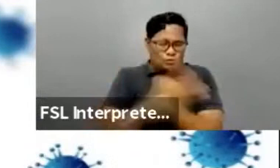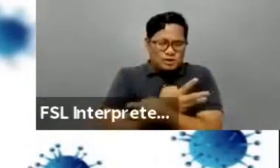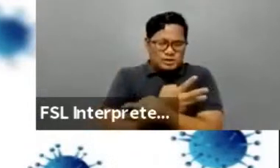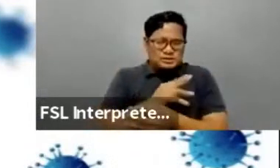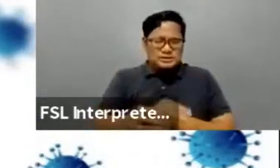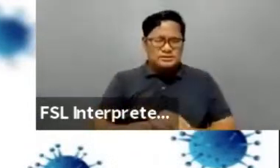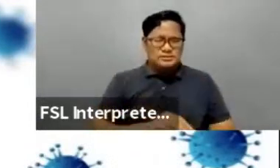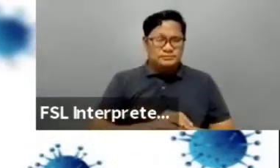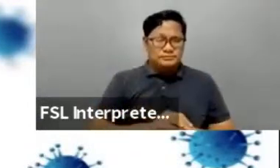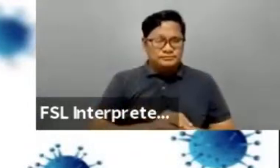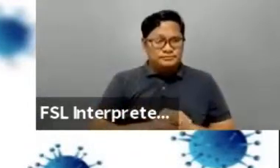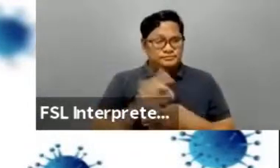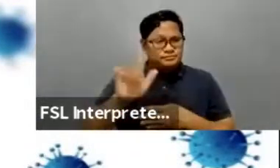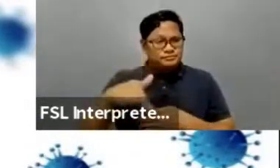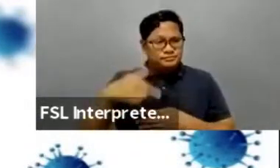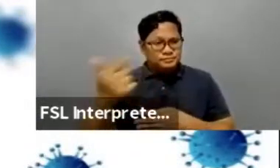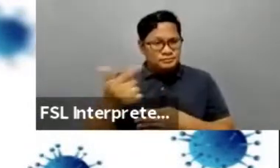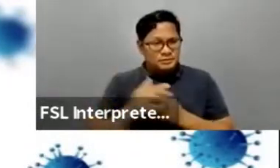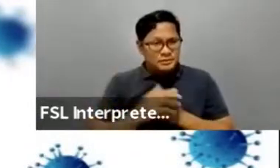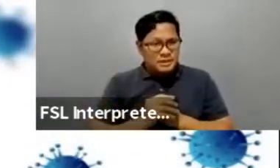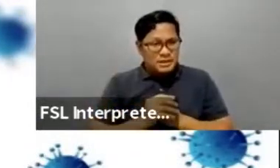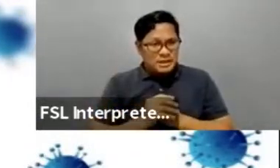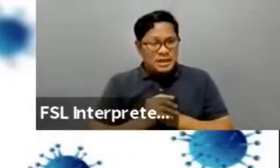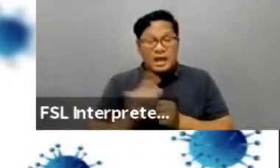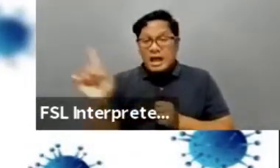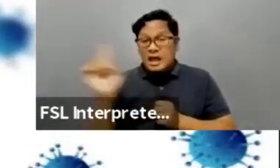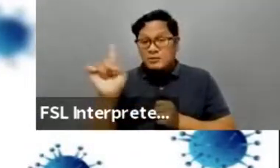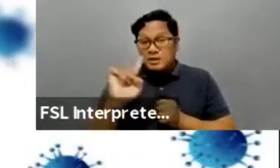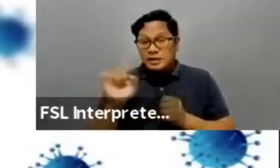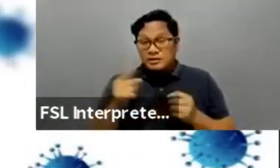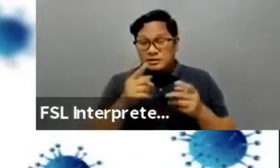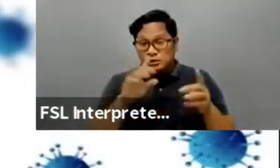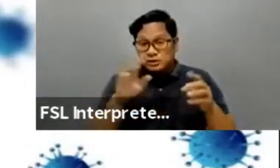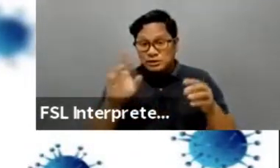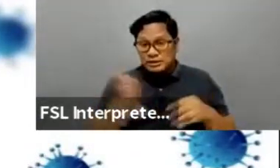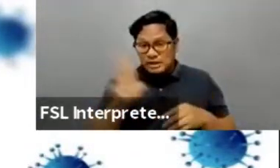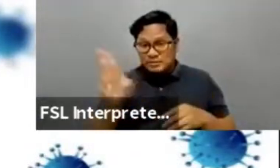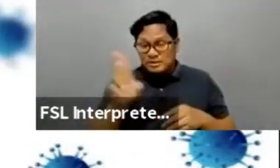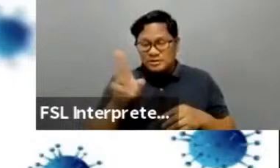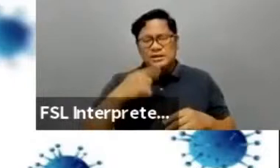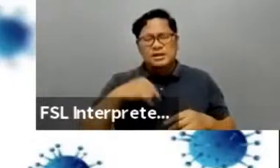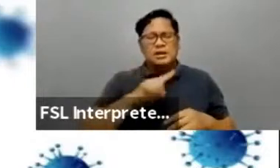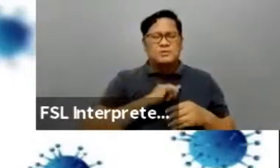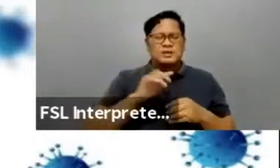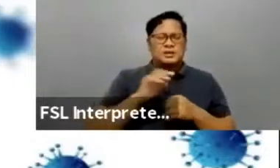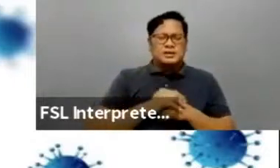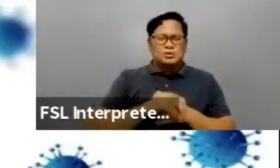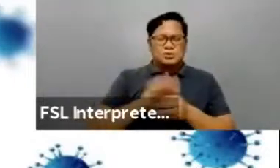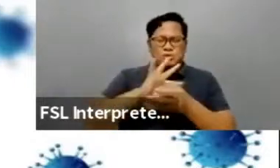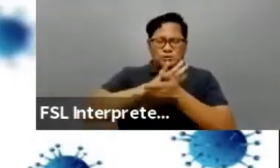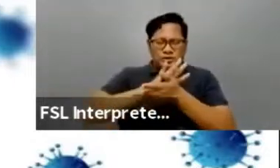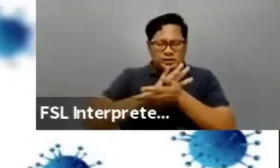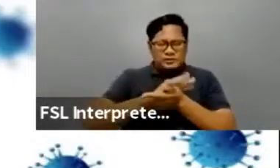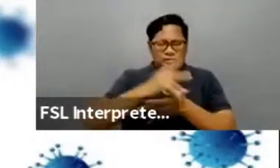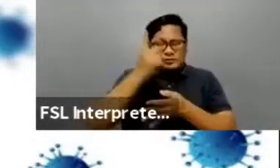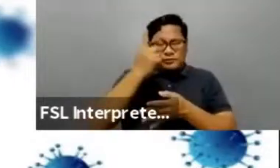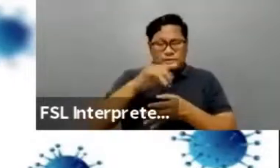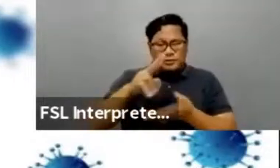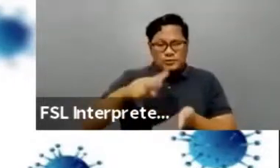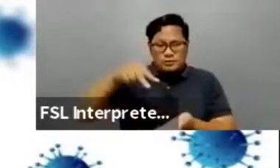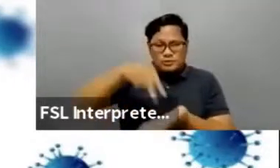please. Ano ba ang mga ginamit ng ating pamahalaan para sa pagsugpo